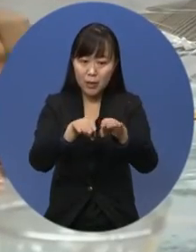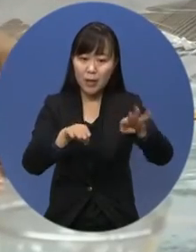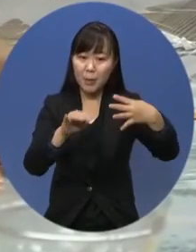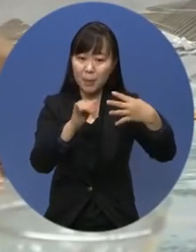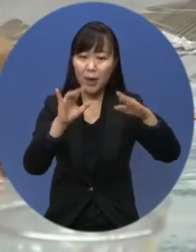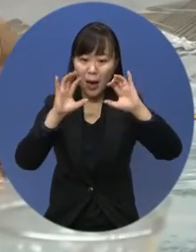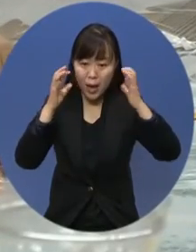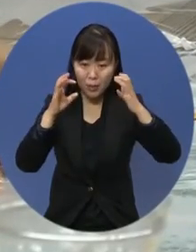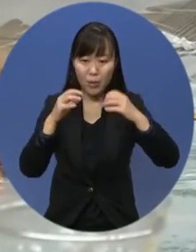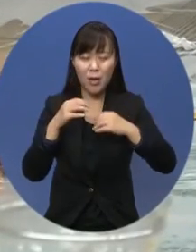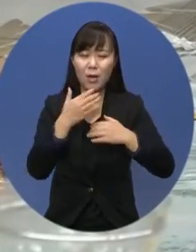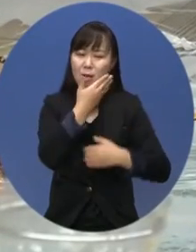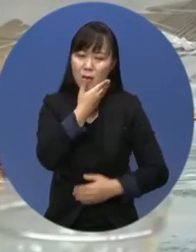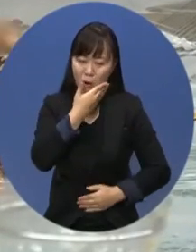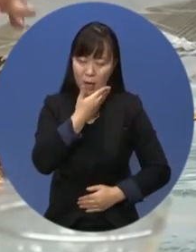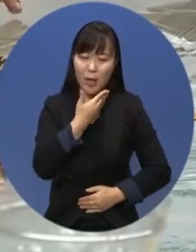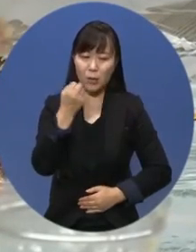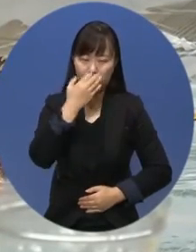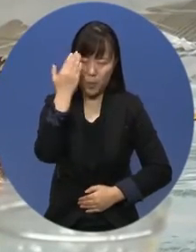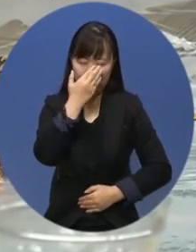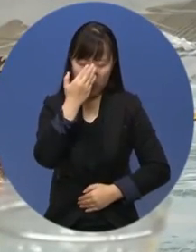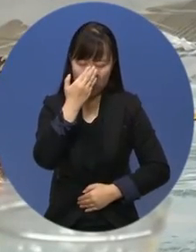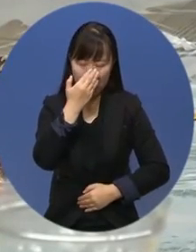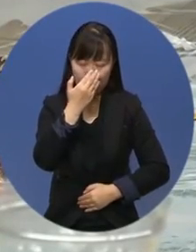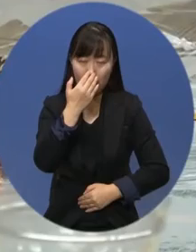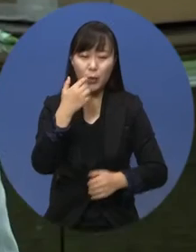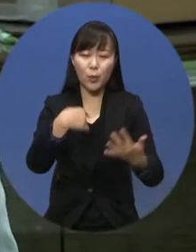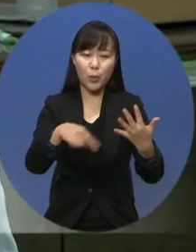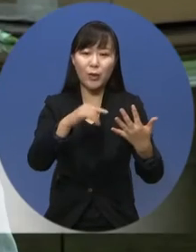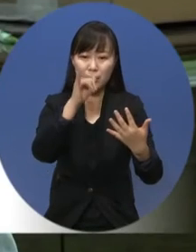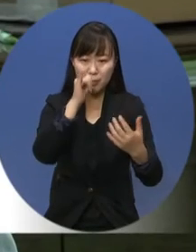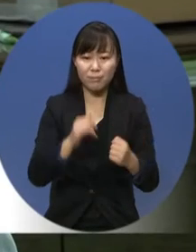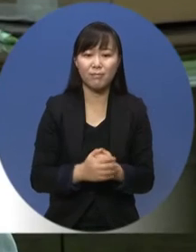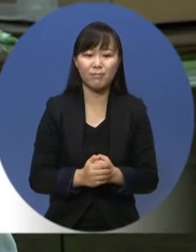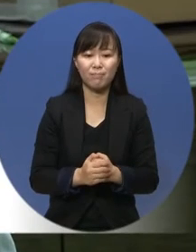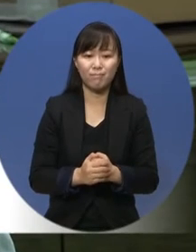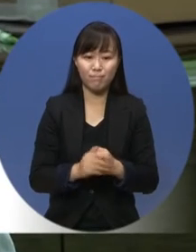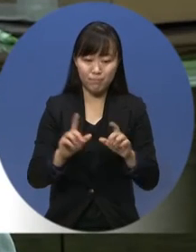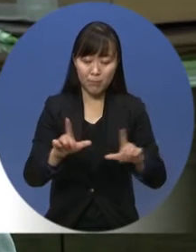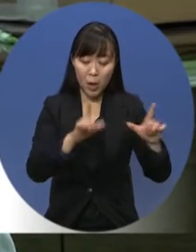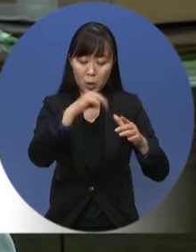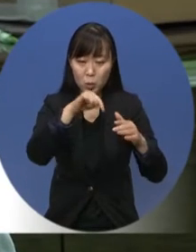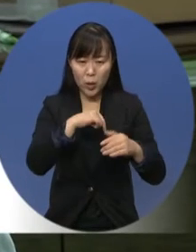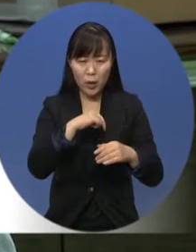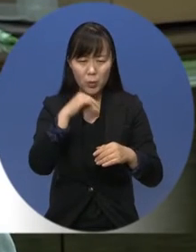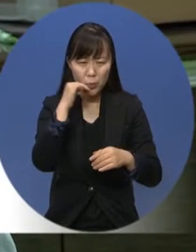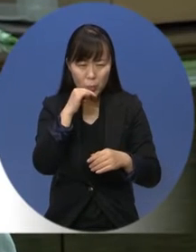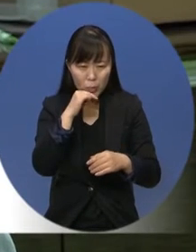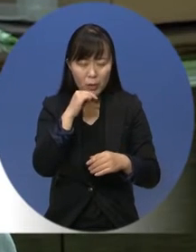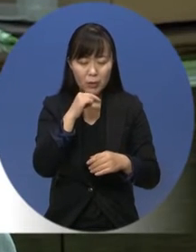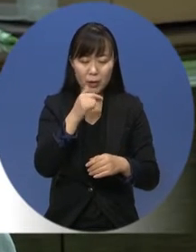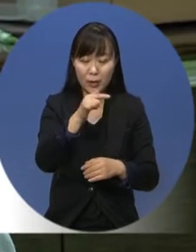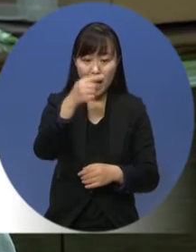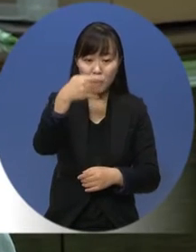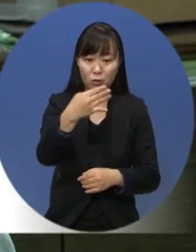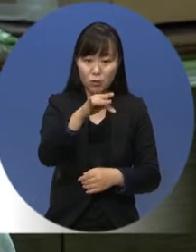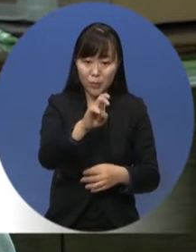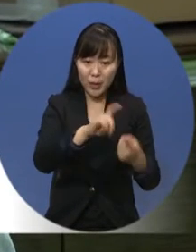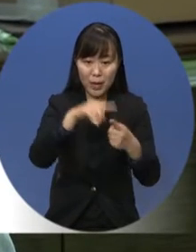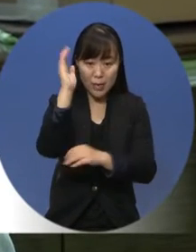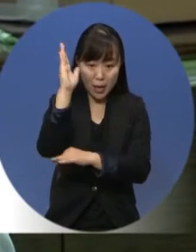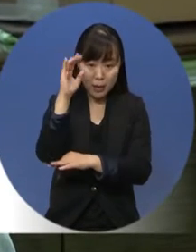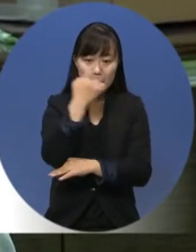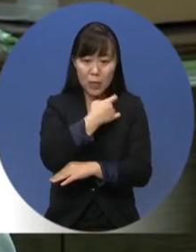영양 및 위생 교육이 진행됐습니다 생활 속의 나트륨 이야기 먼저 이런 교육하고 이 두